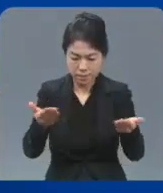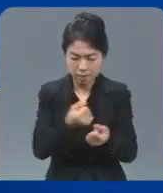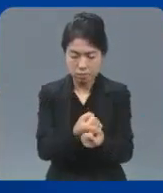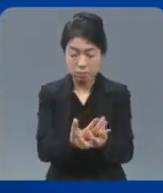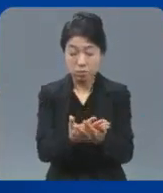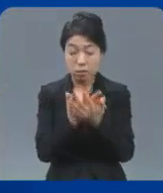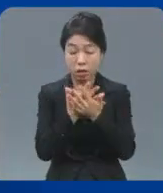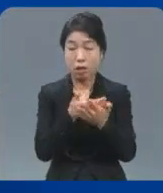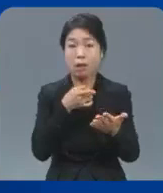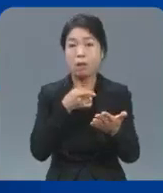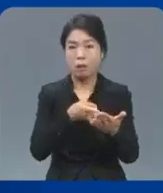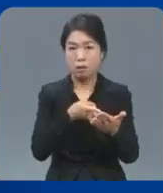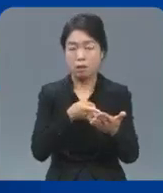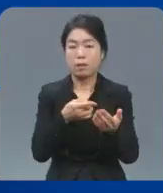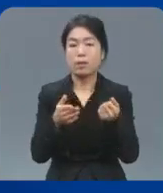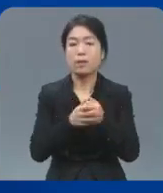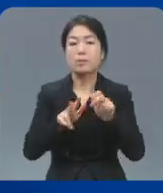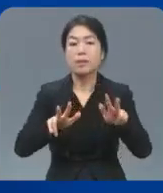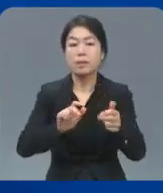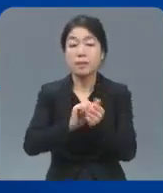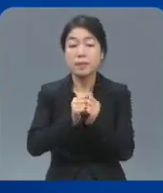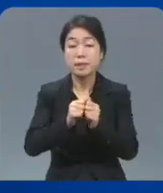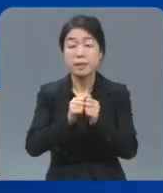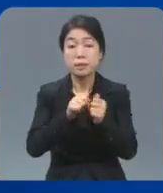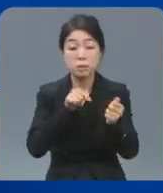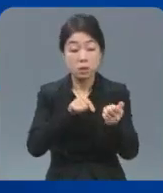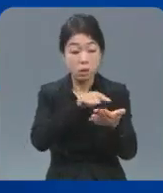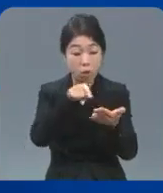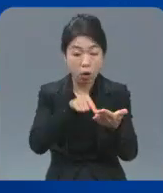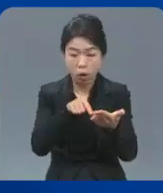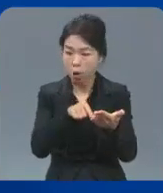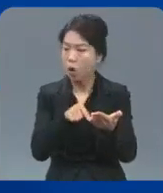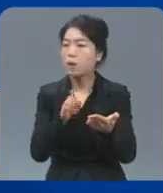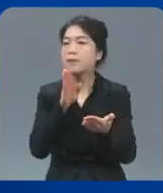사실로 드러난 건데요. 현재 찢어진 그 답안지의 답이